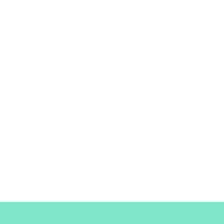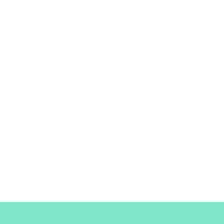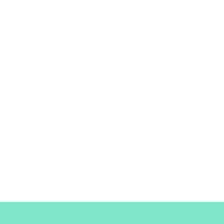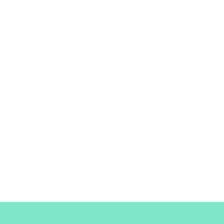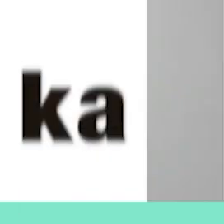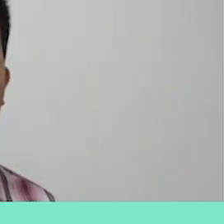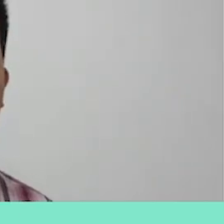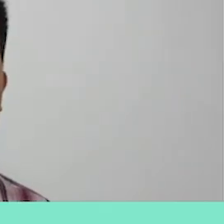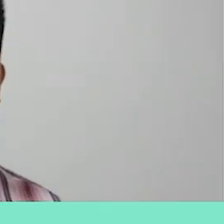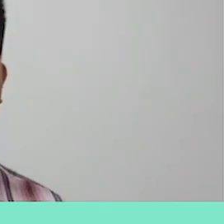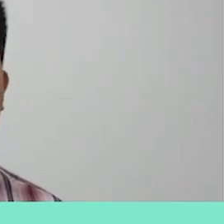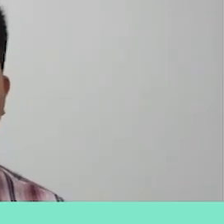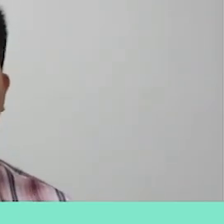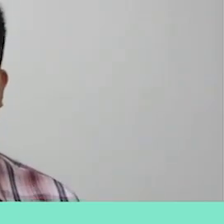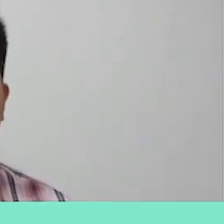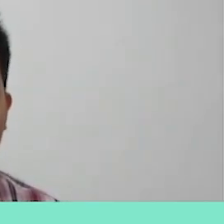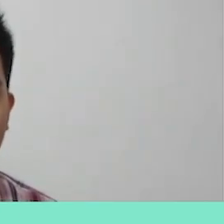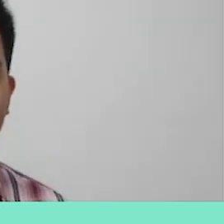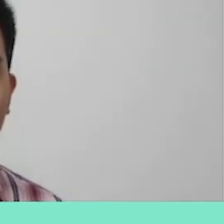misyon. Paano ka